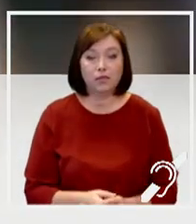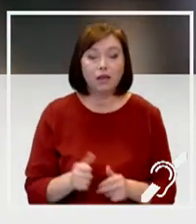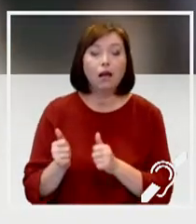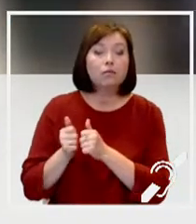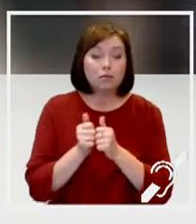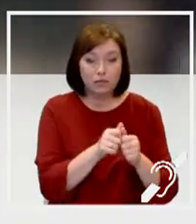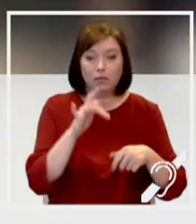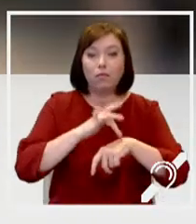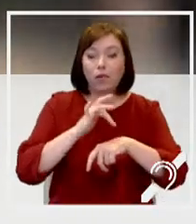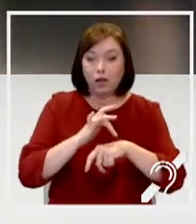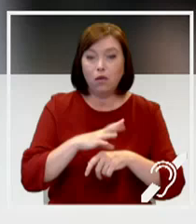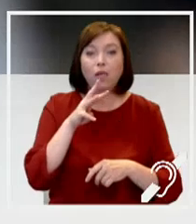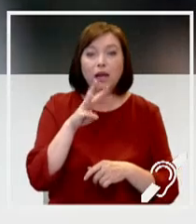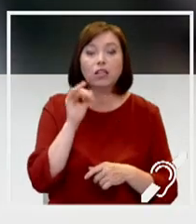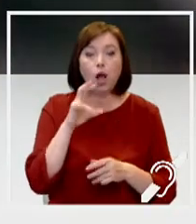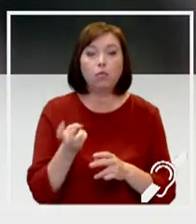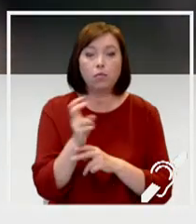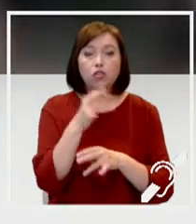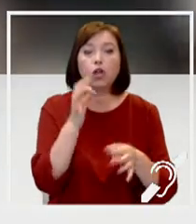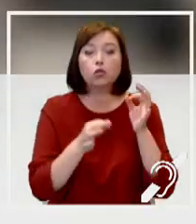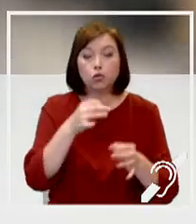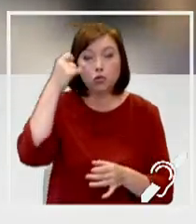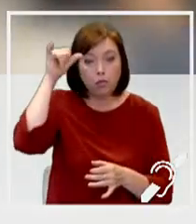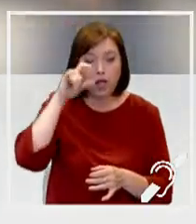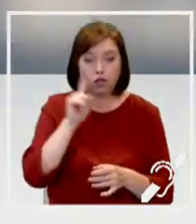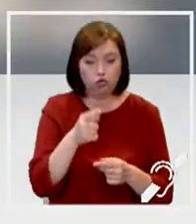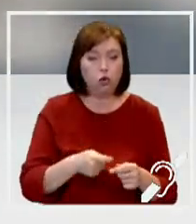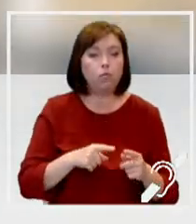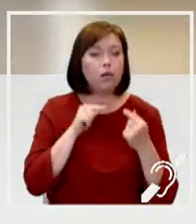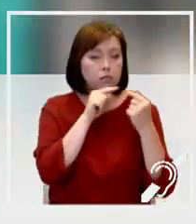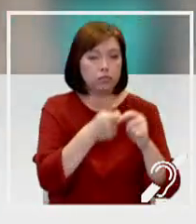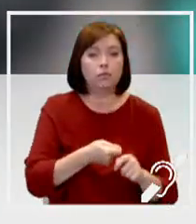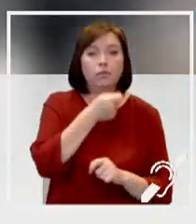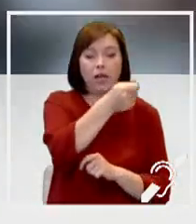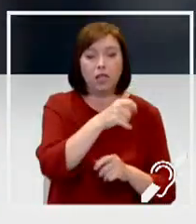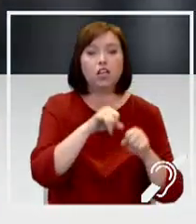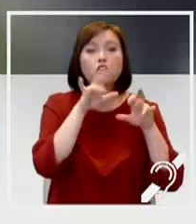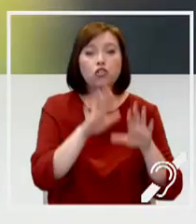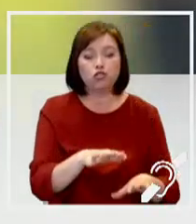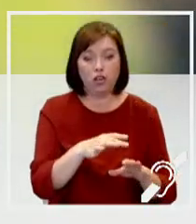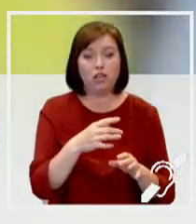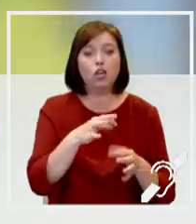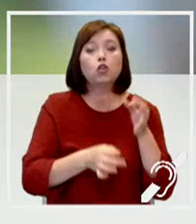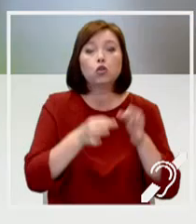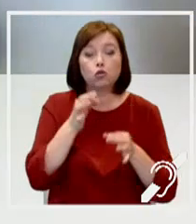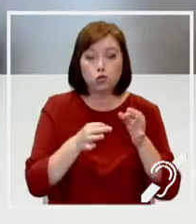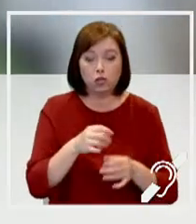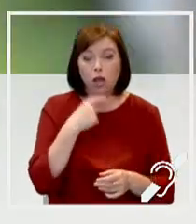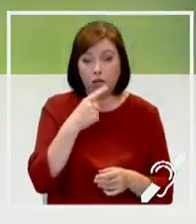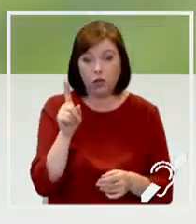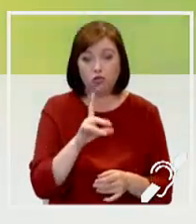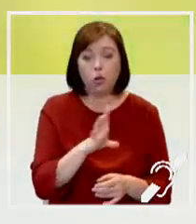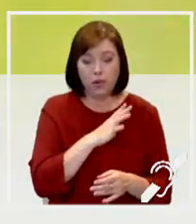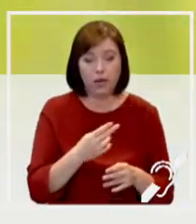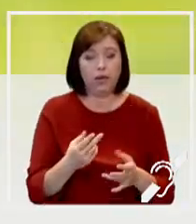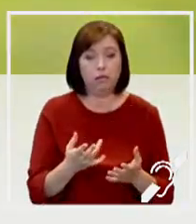Însoțită de susținători, Marina Tauber a venit la judecătoria Bălți pentru a contesta decizia Consiliului Electoral de Circumscripție. Ea susține că i-au